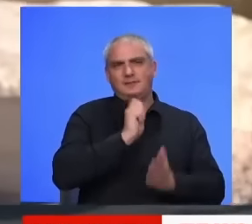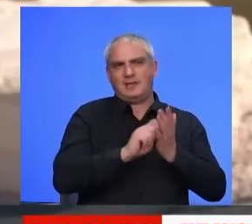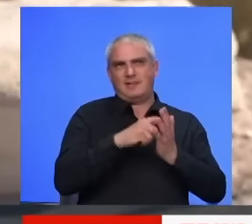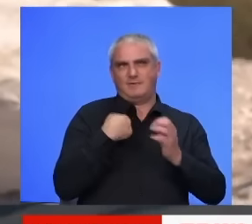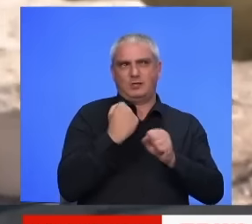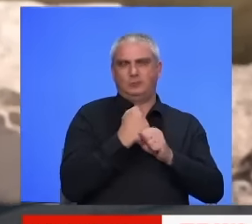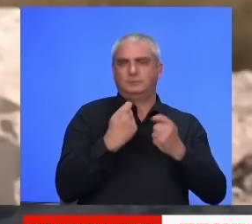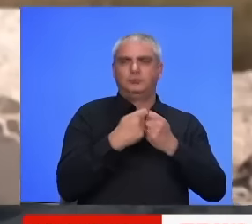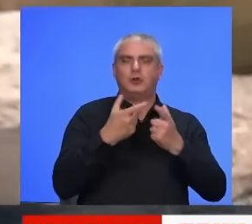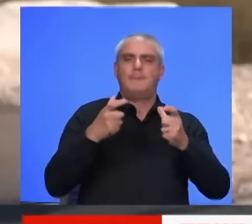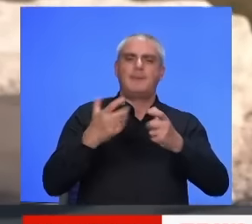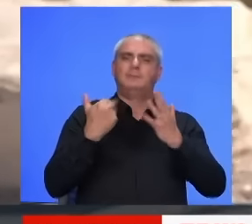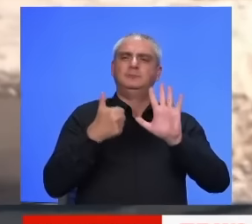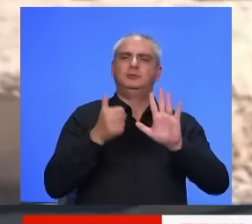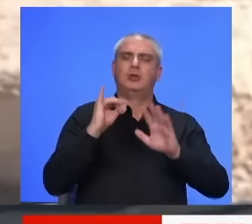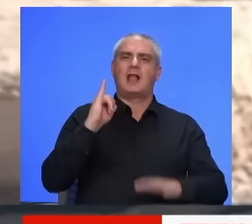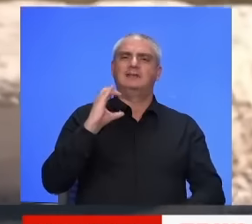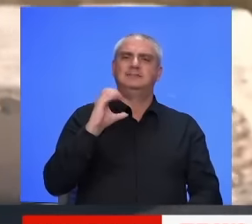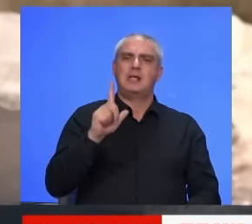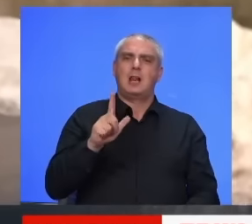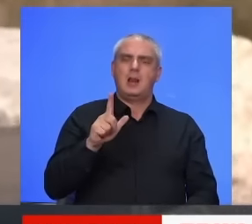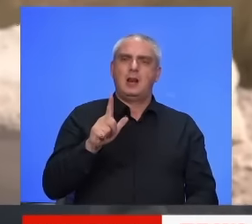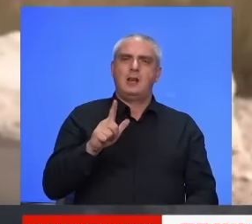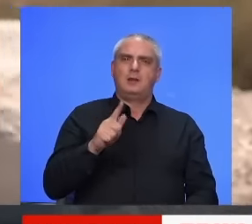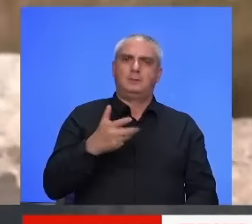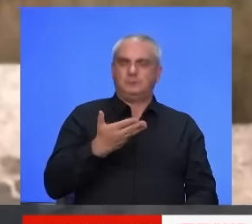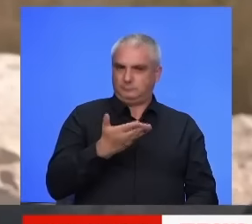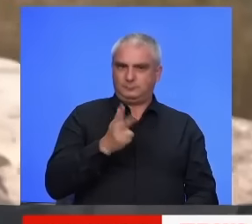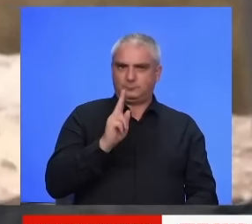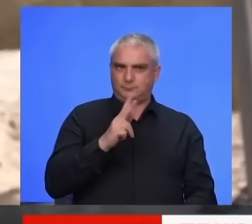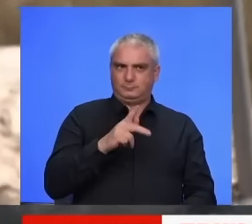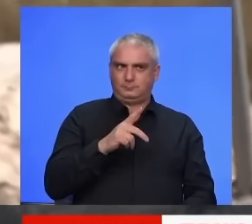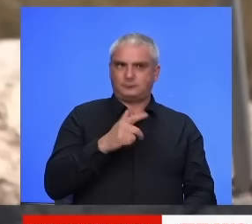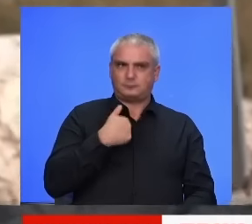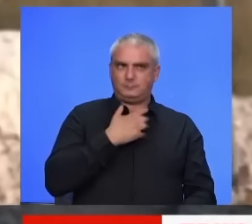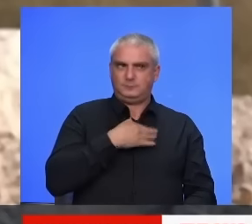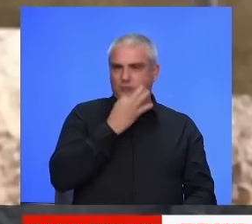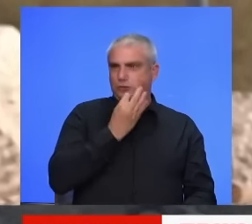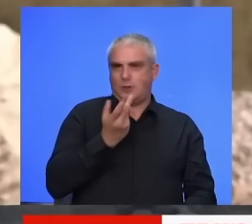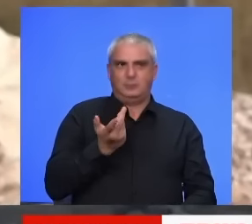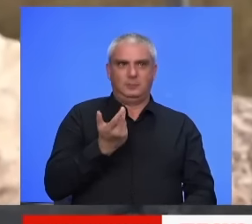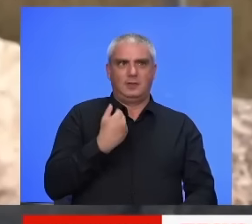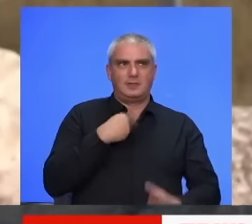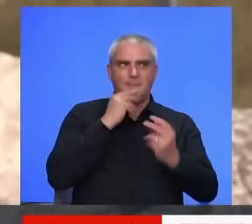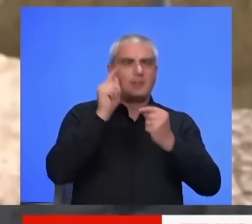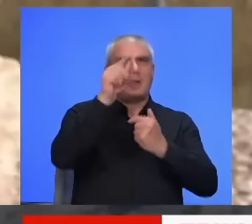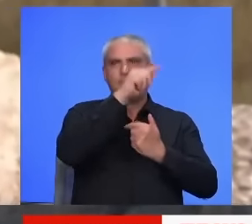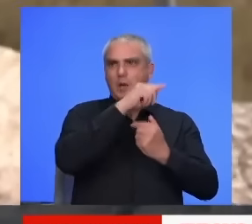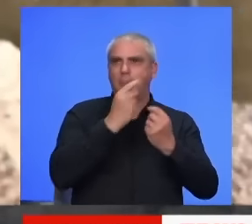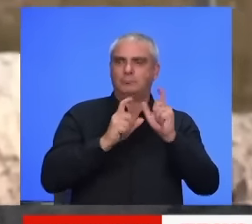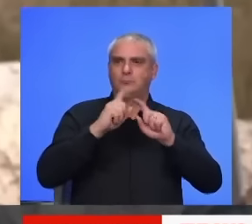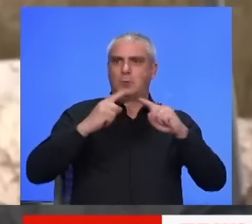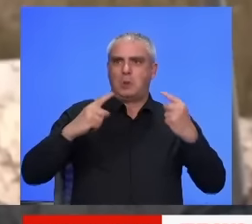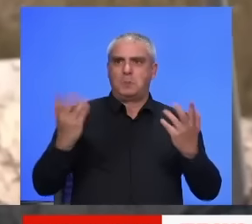בנוגע לבריכה 6 של ICL. כי יש איזה... אני רציתי לשאול, אני מדבר עם כל מיני